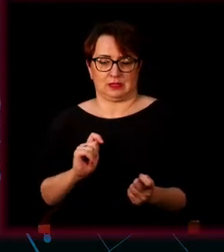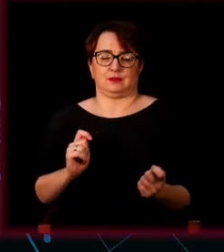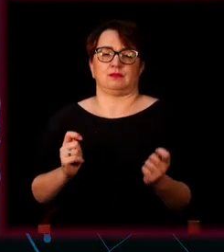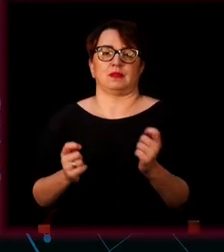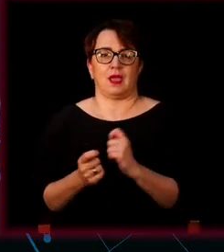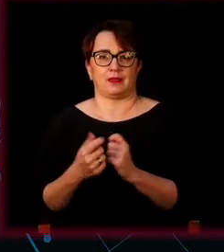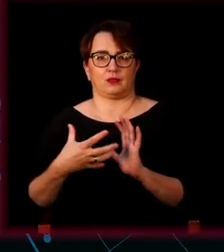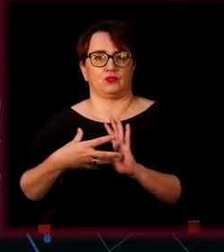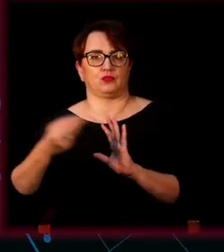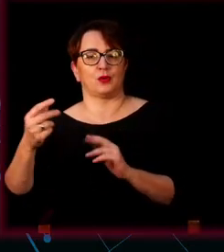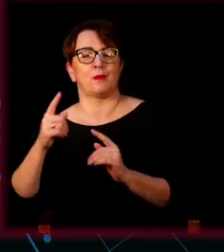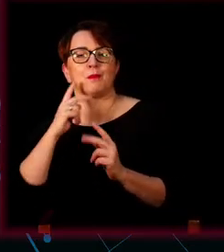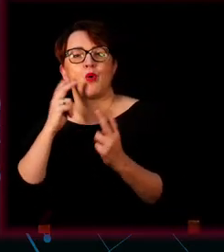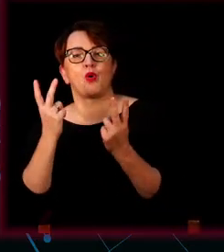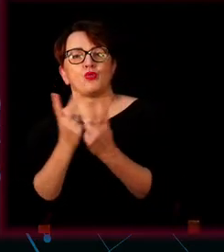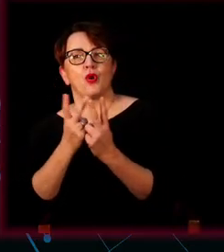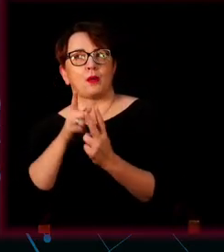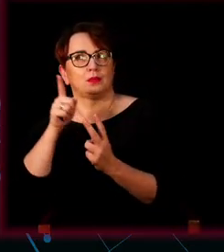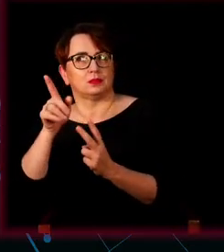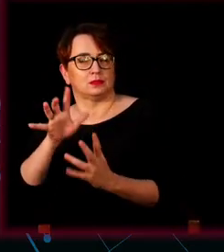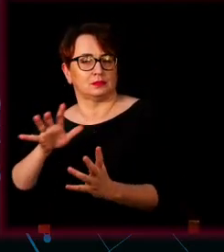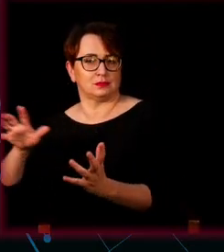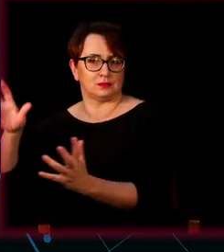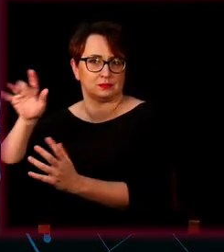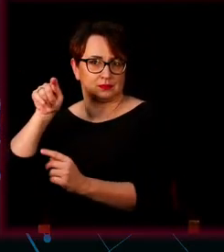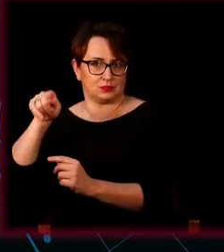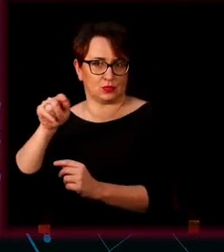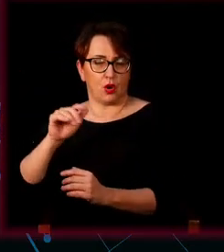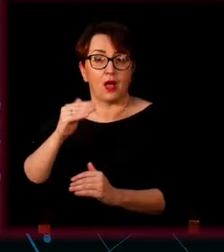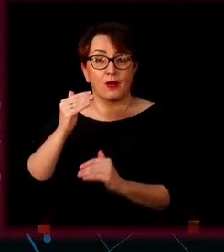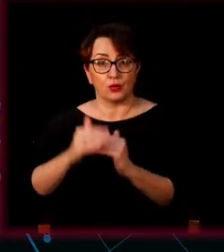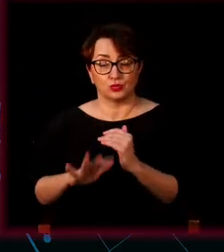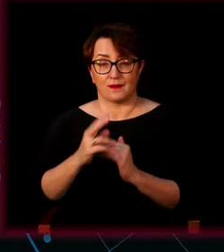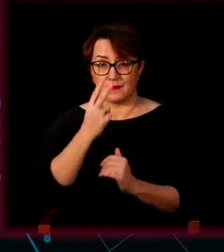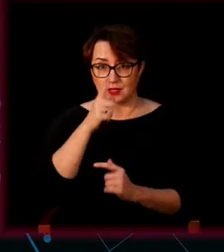się, tak, staje się inny, zaczyna w końcu widzieć ten świat